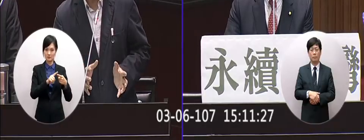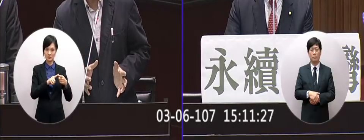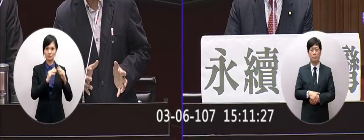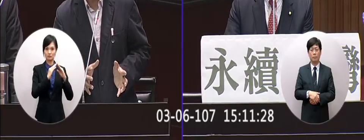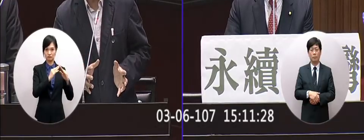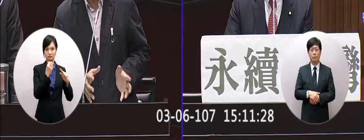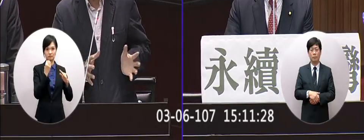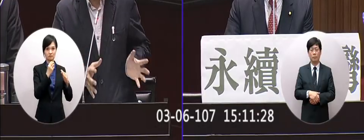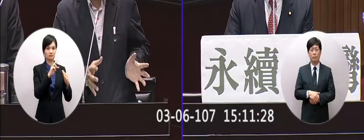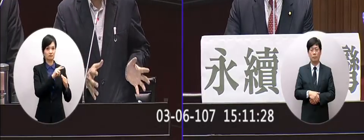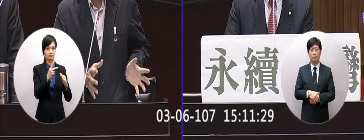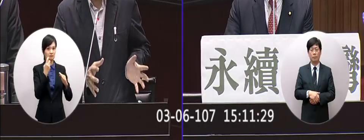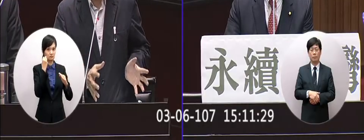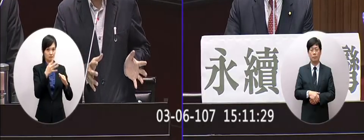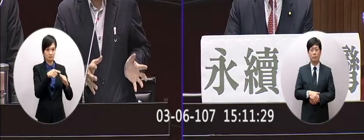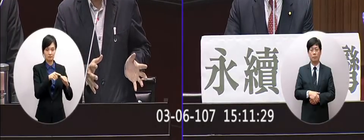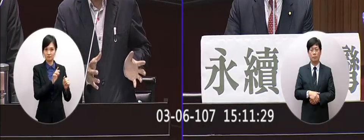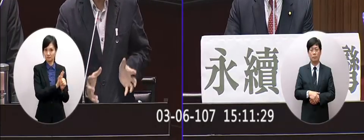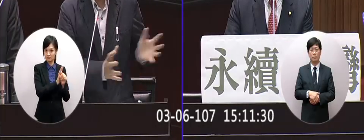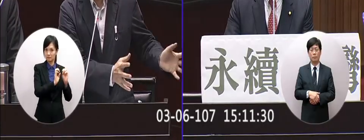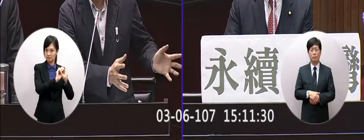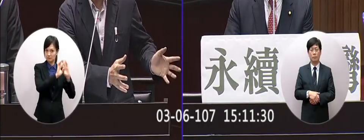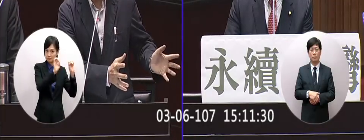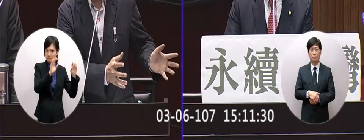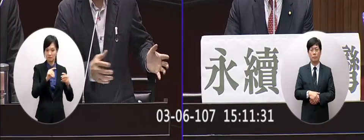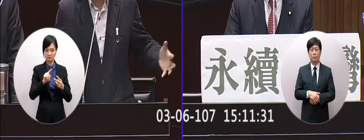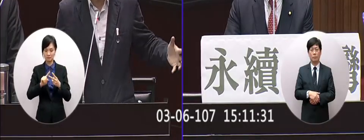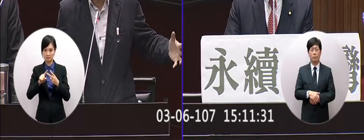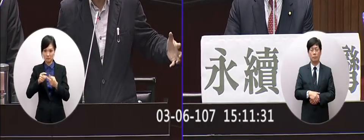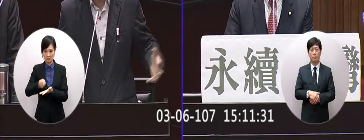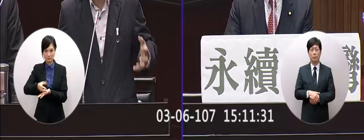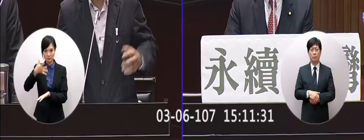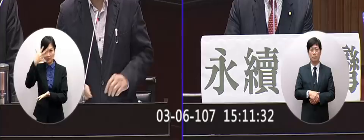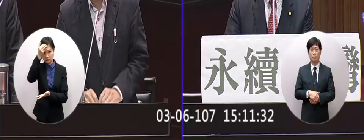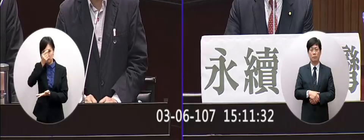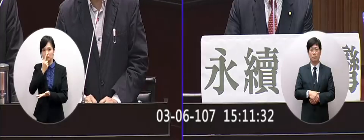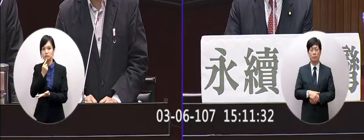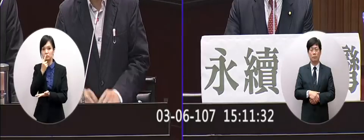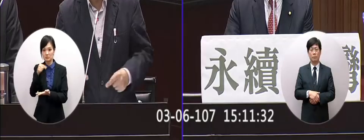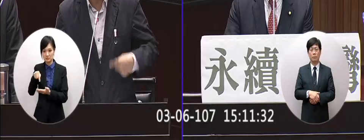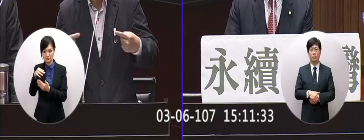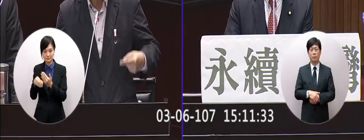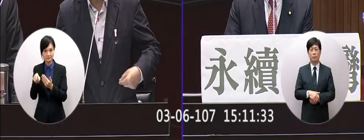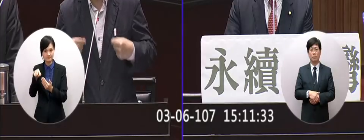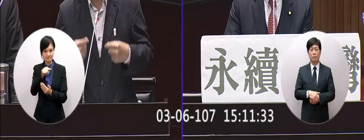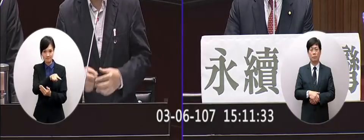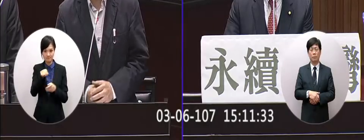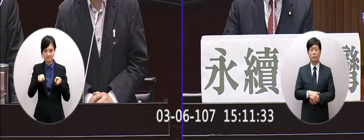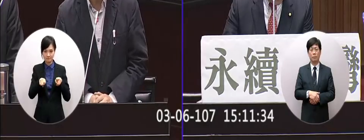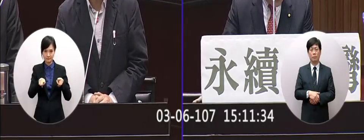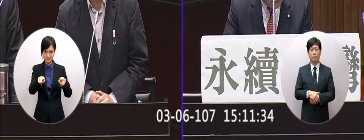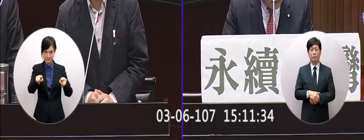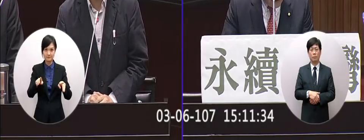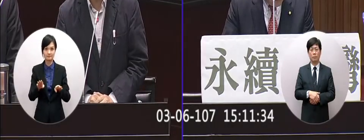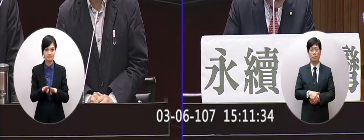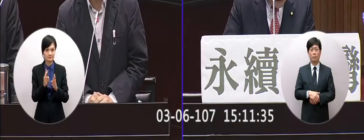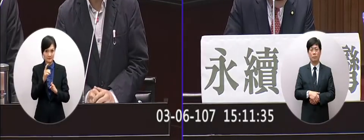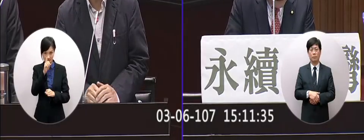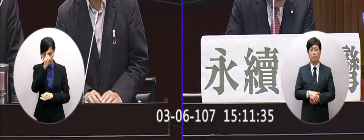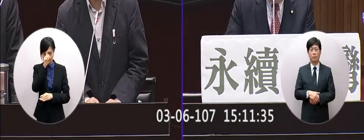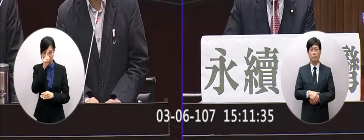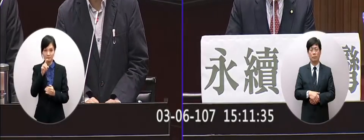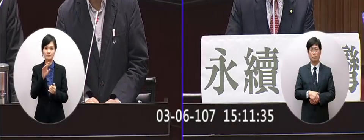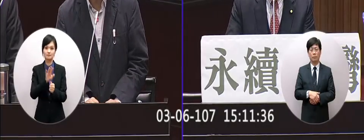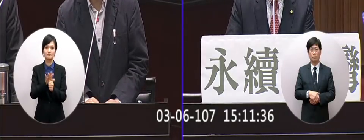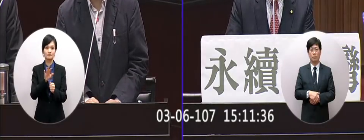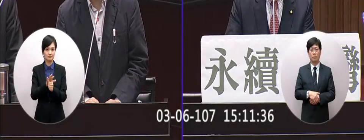另外一方面危老条例的这个做法我们先走。两个部分加起来的话，能够完整的解决这一个问题，也谢